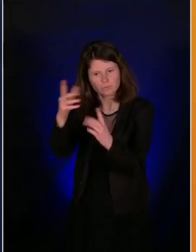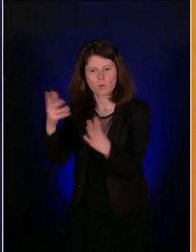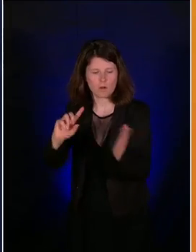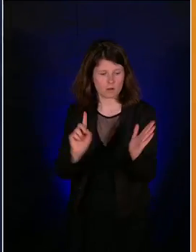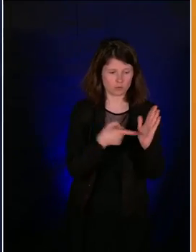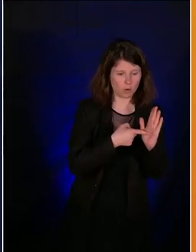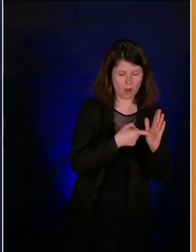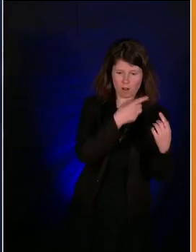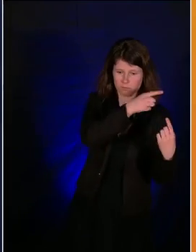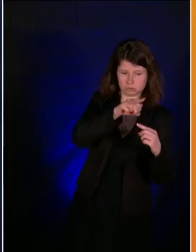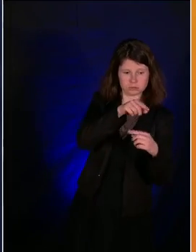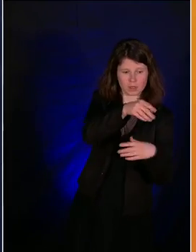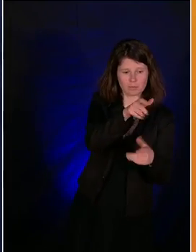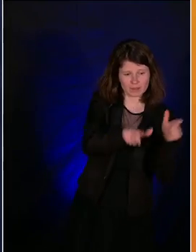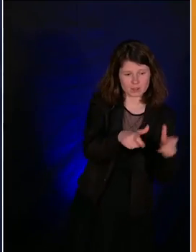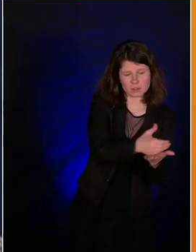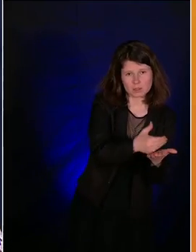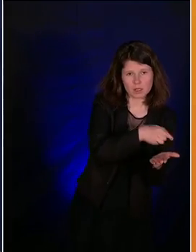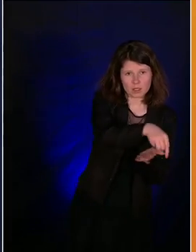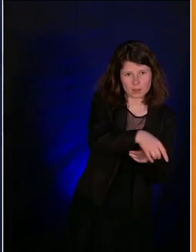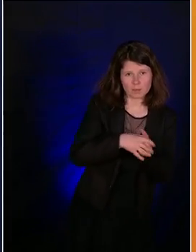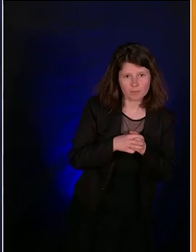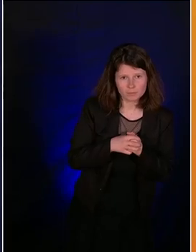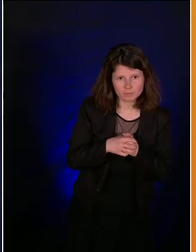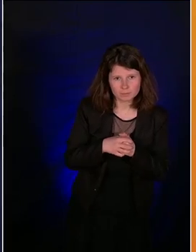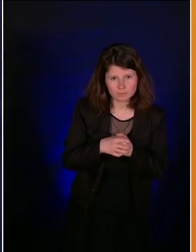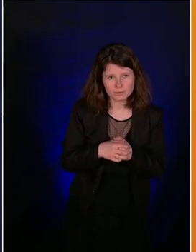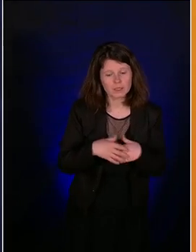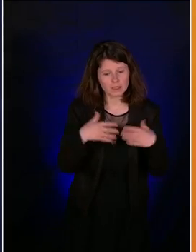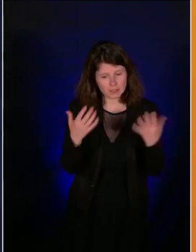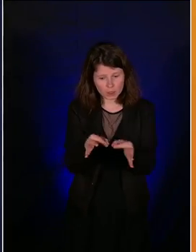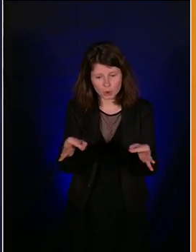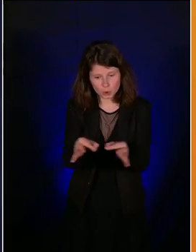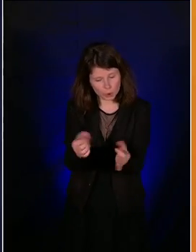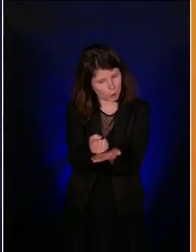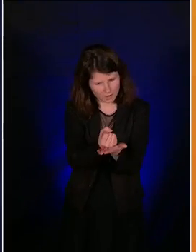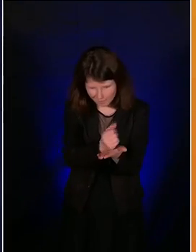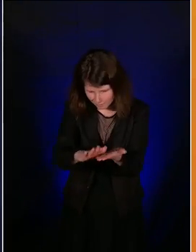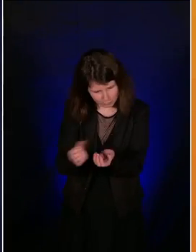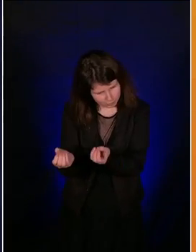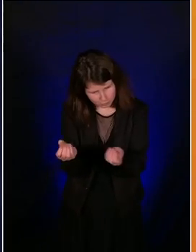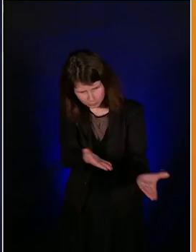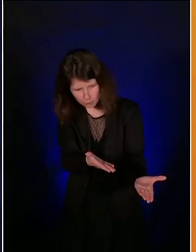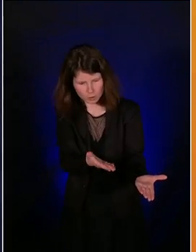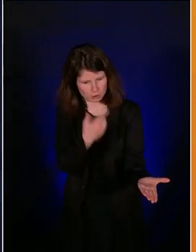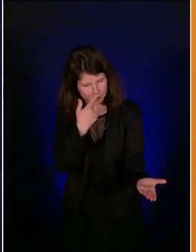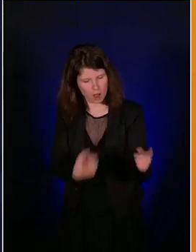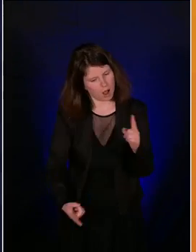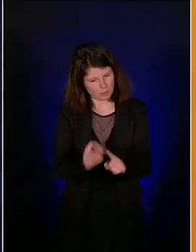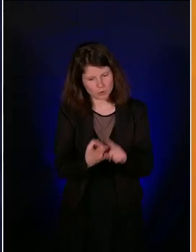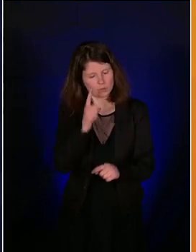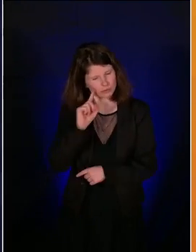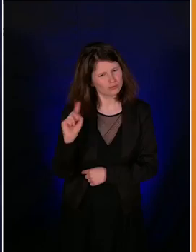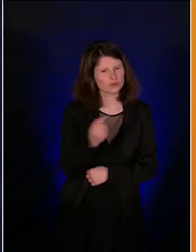salariés et de faire de cette question de mise à disposition gracieux de locaux syndicaux un enjeu primordial pour toute la